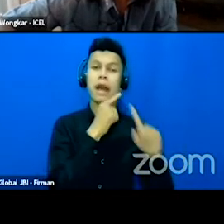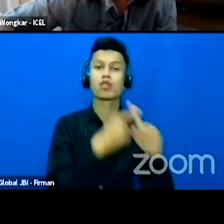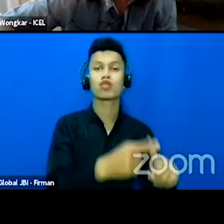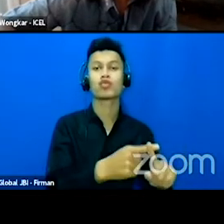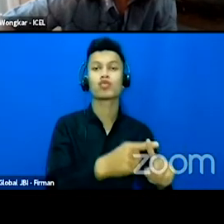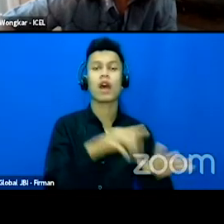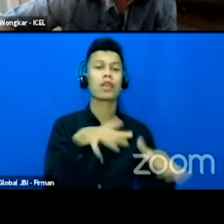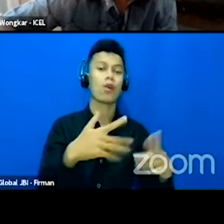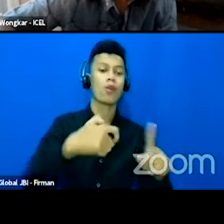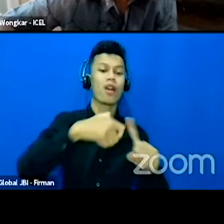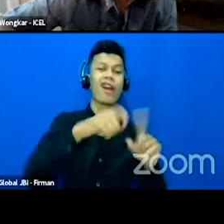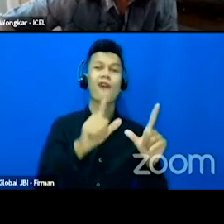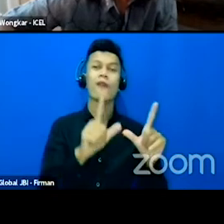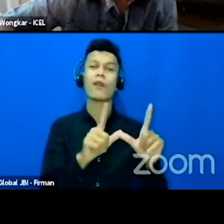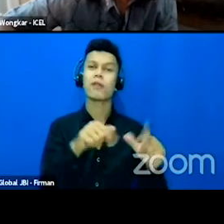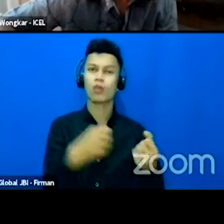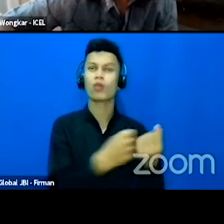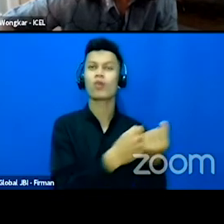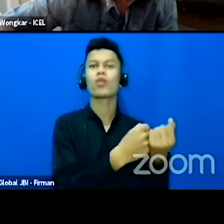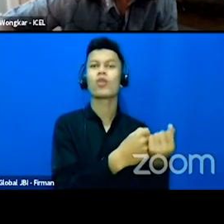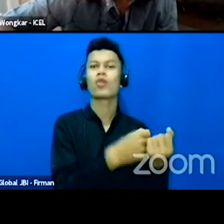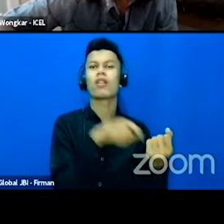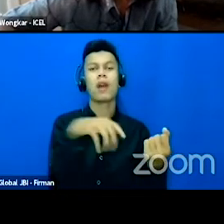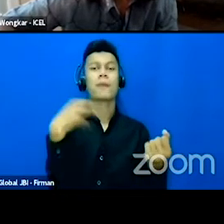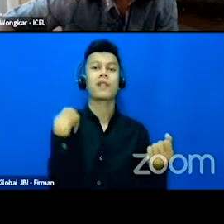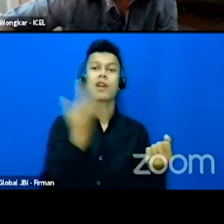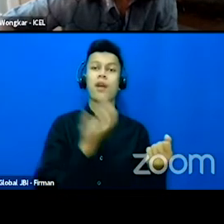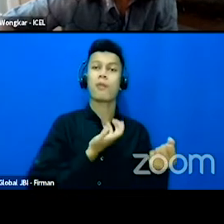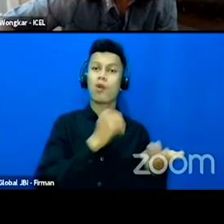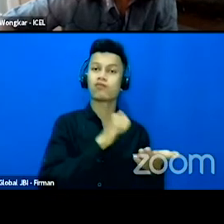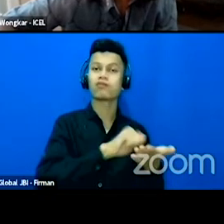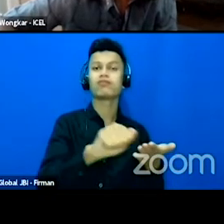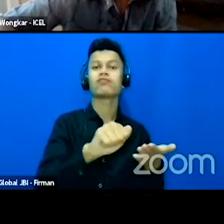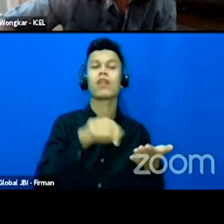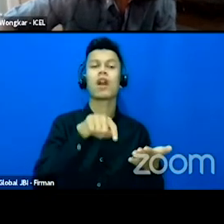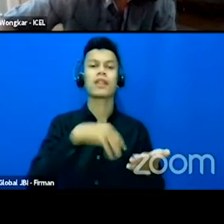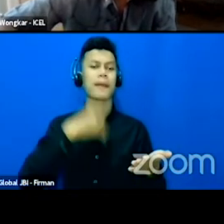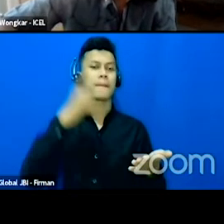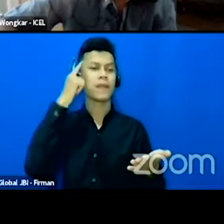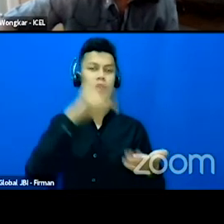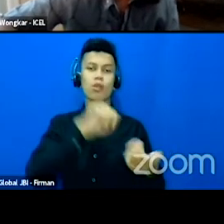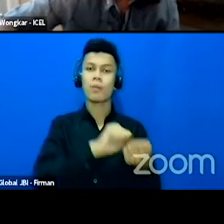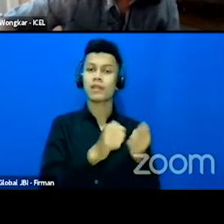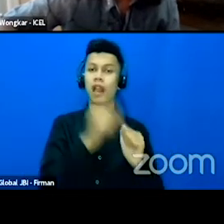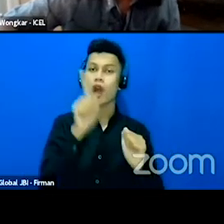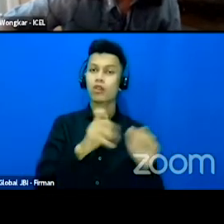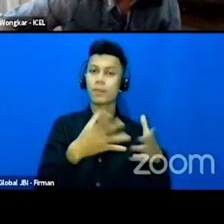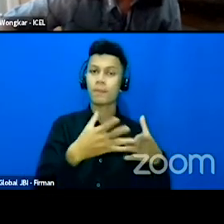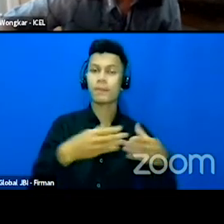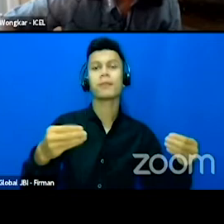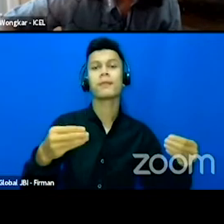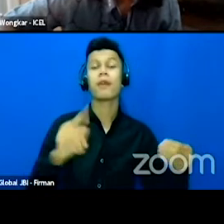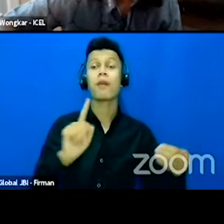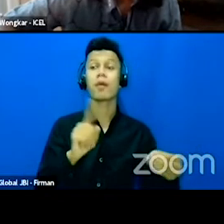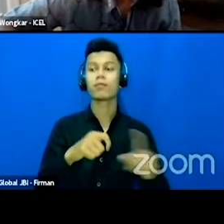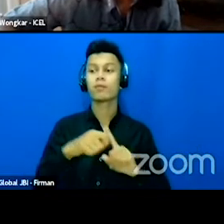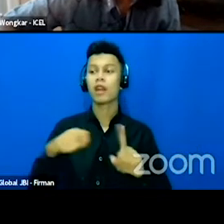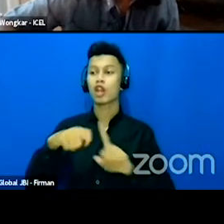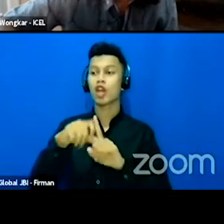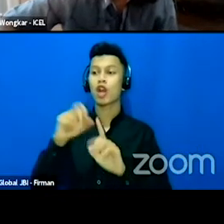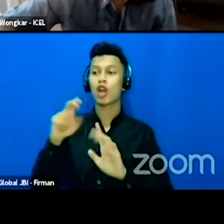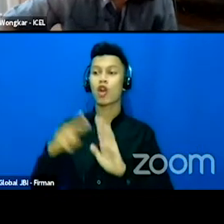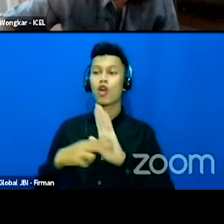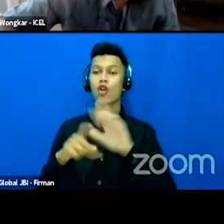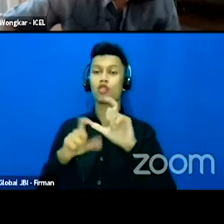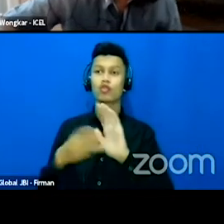nah Shakira ini juga menjadi persoalan-persoalan yang harus juga ditetaskan karena kalau dari sisi konsumen konsumen